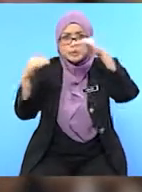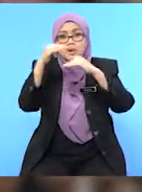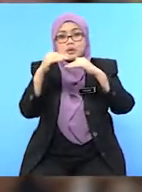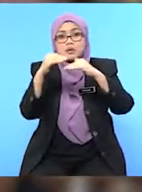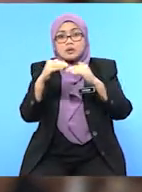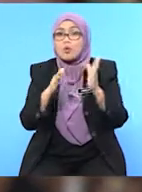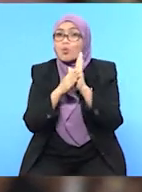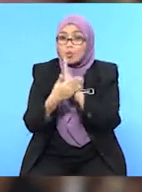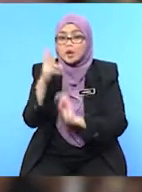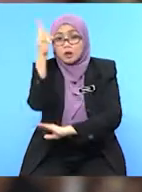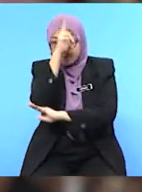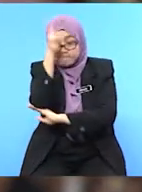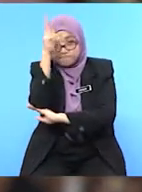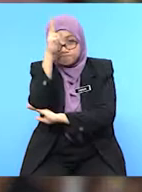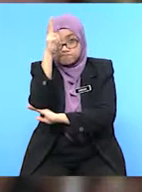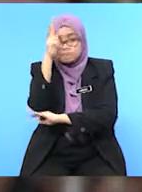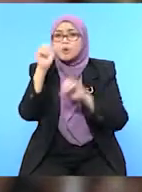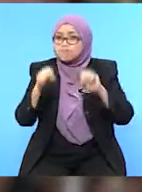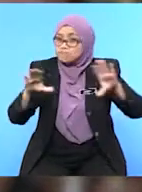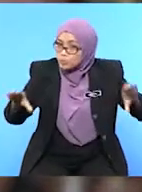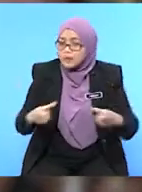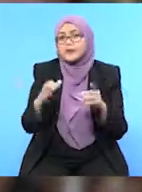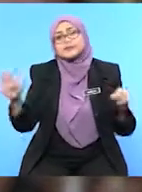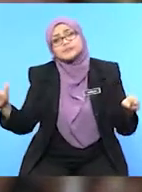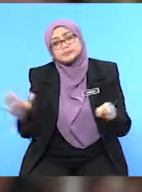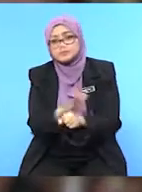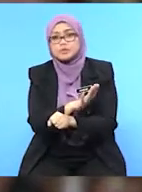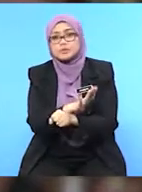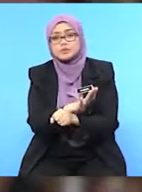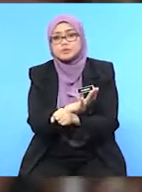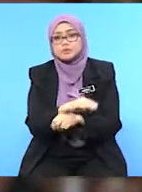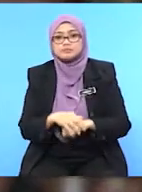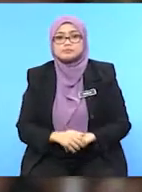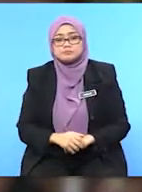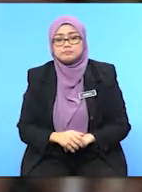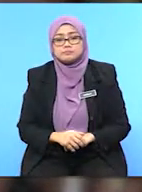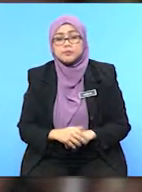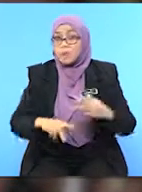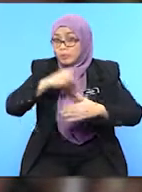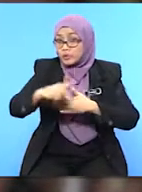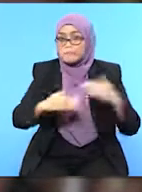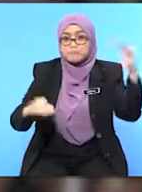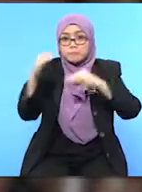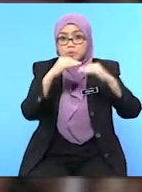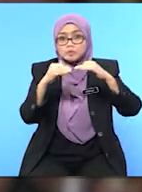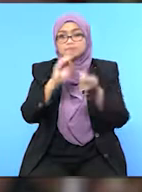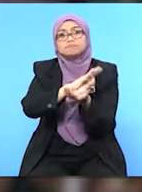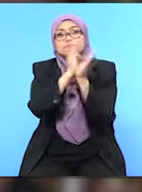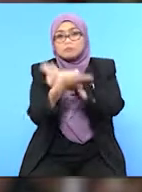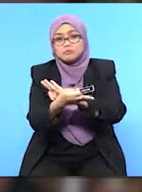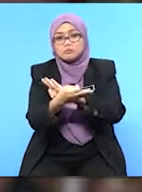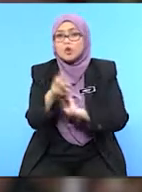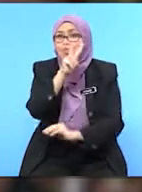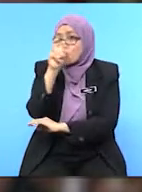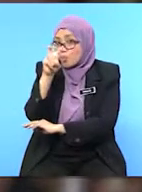kerajaan dapat dilaksanakan dengan sempurna sebagai contoh program pembangunan seperti transformasi nasional